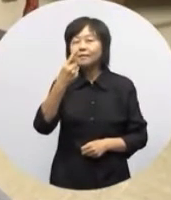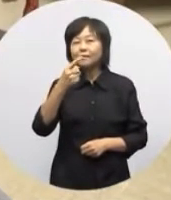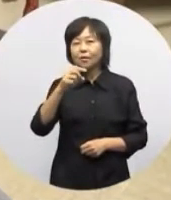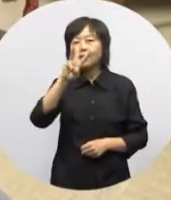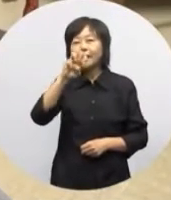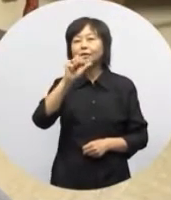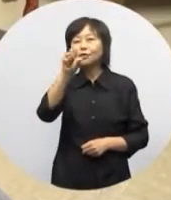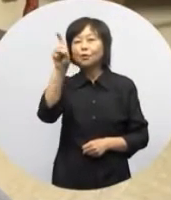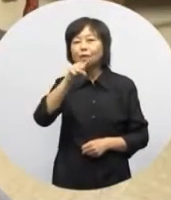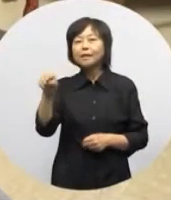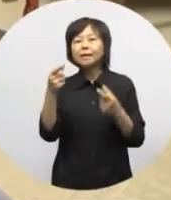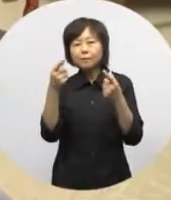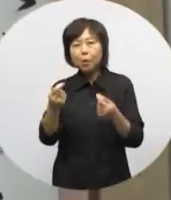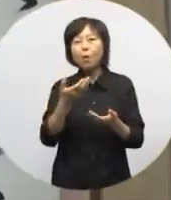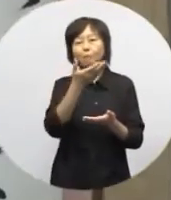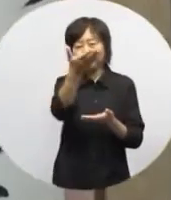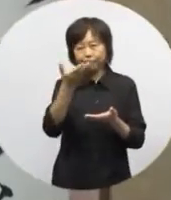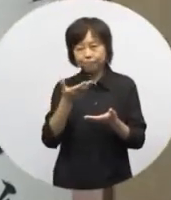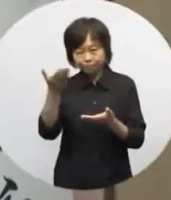呈されます。